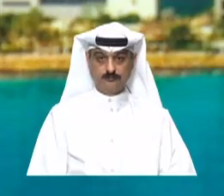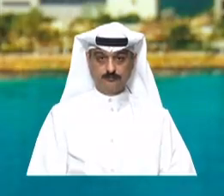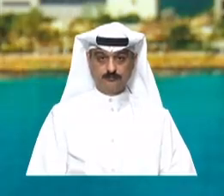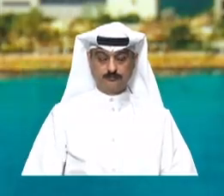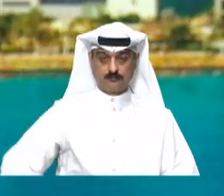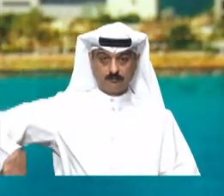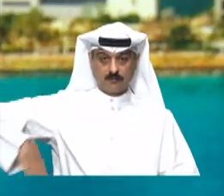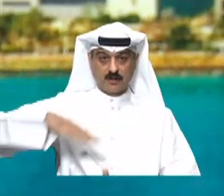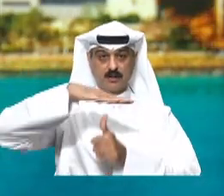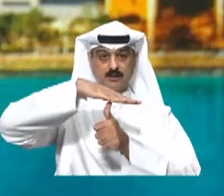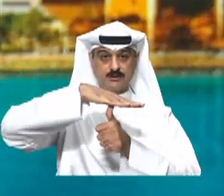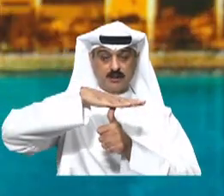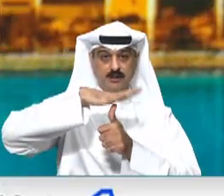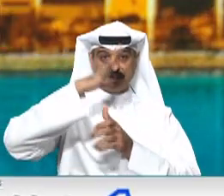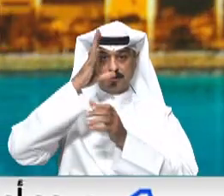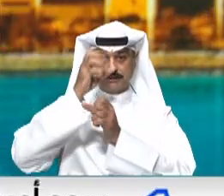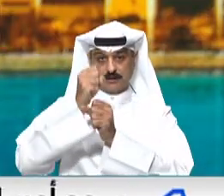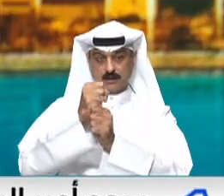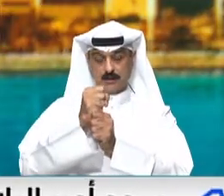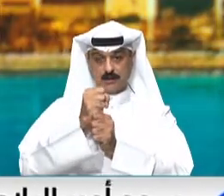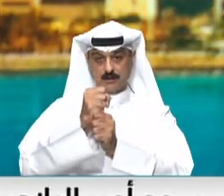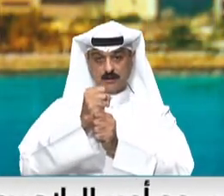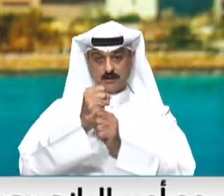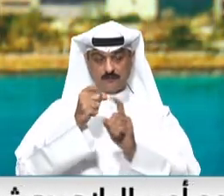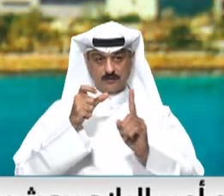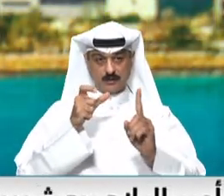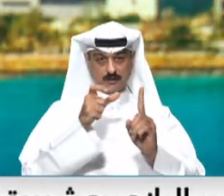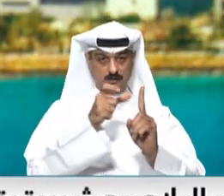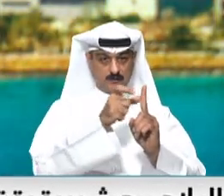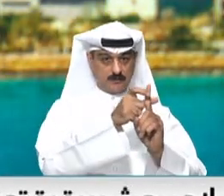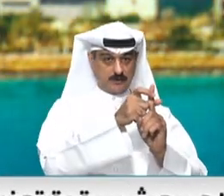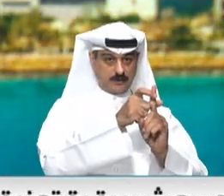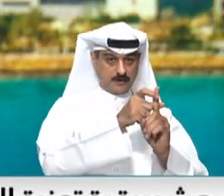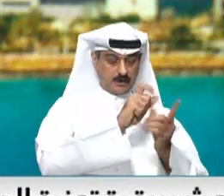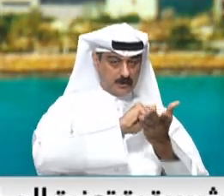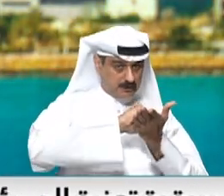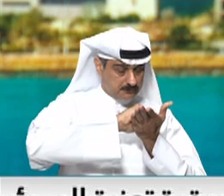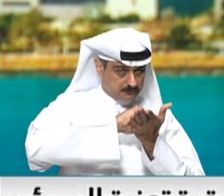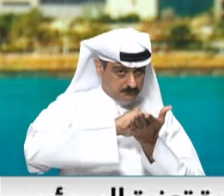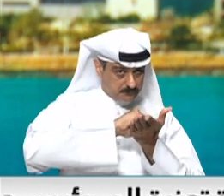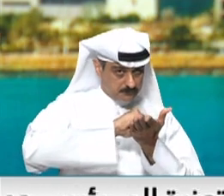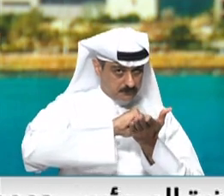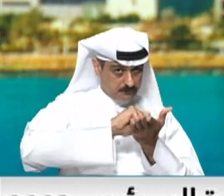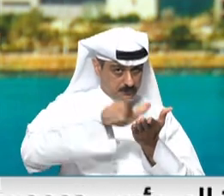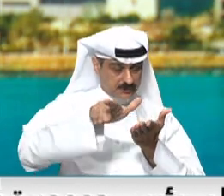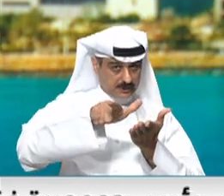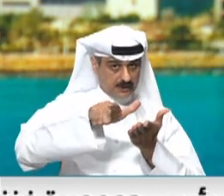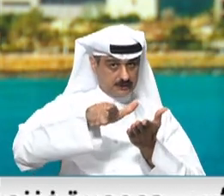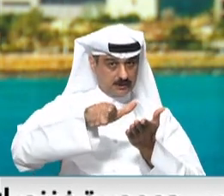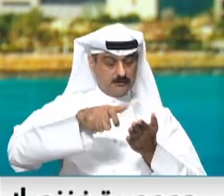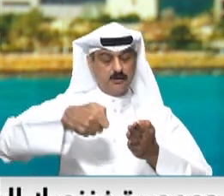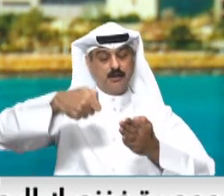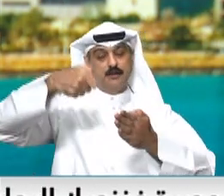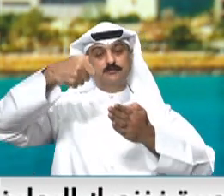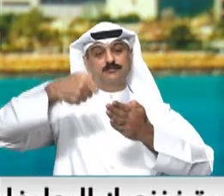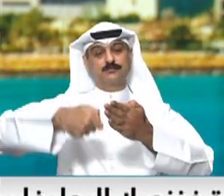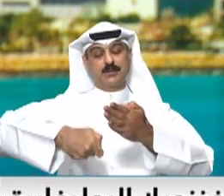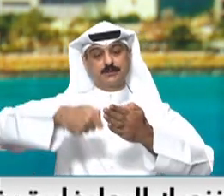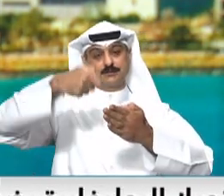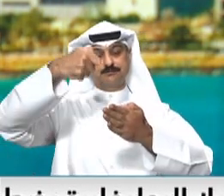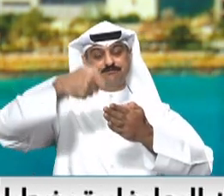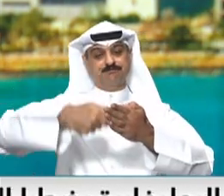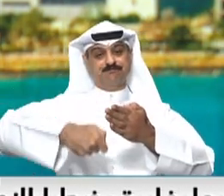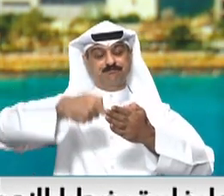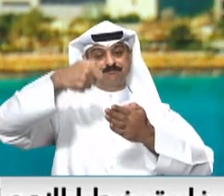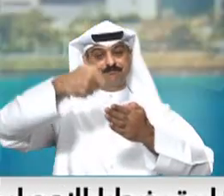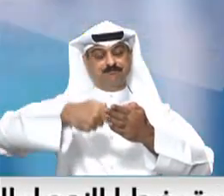بعث حضره صاحب السمو امير البلاد الشيخ مشعل الاحمد الجابر الصباح حفظه الله ورعاه ببرق تعزيه الى فخامه